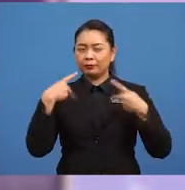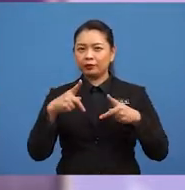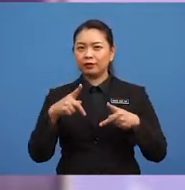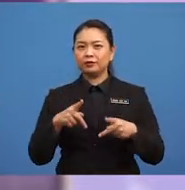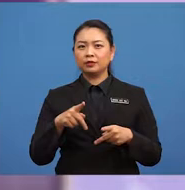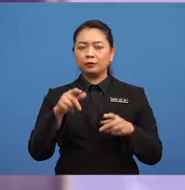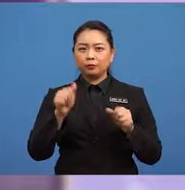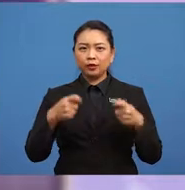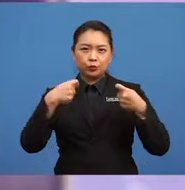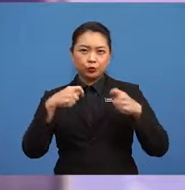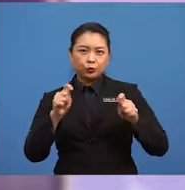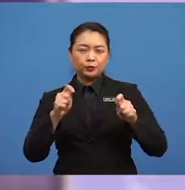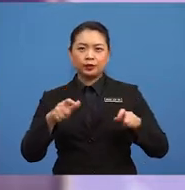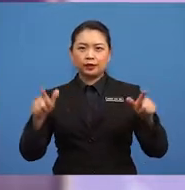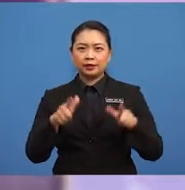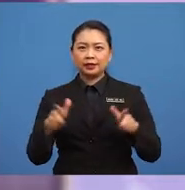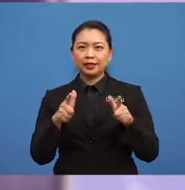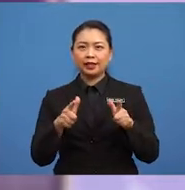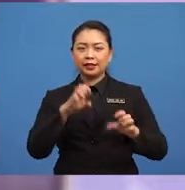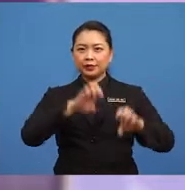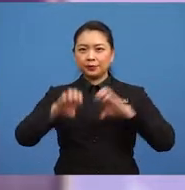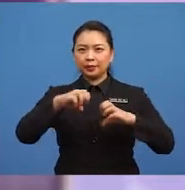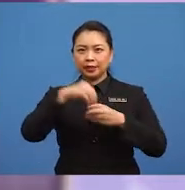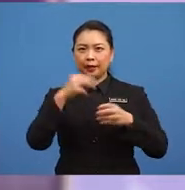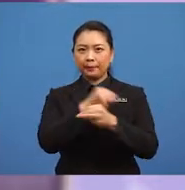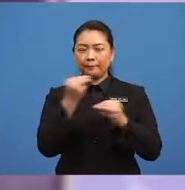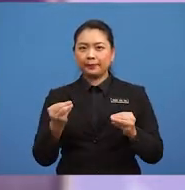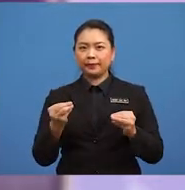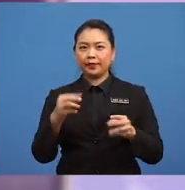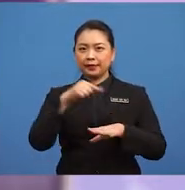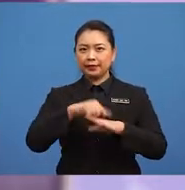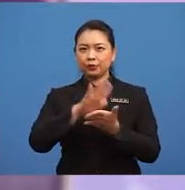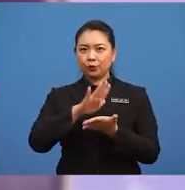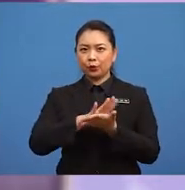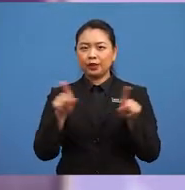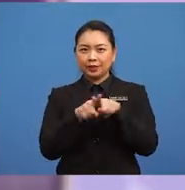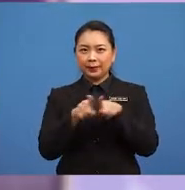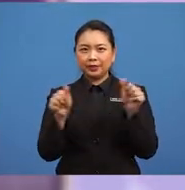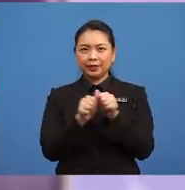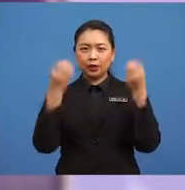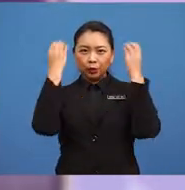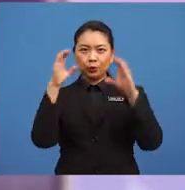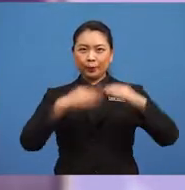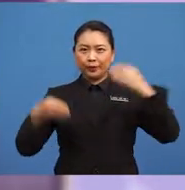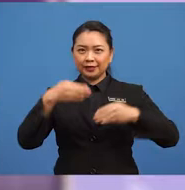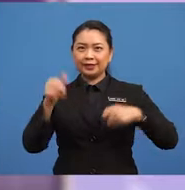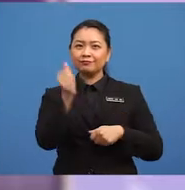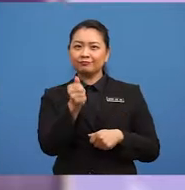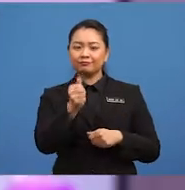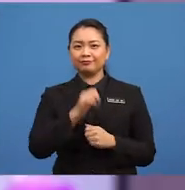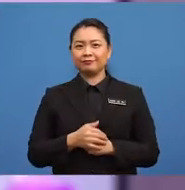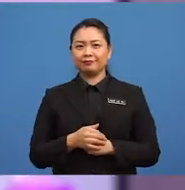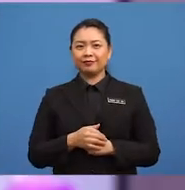mencuba melaksanakan eksperimen tersebut di dalam makmal di sekolah bersama guru biologi